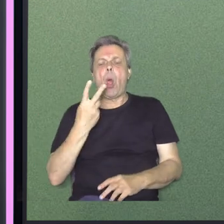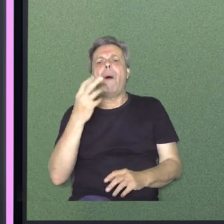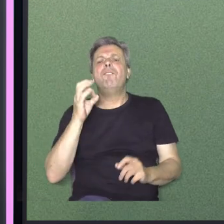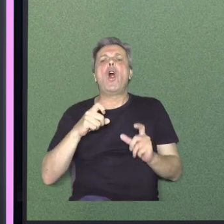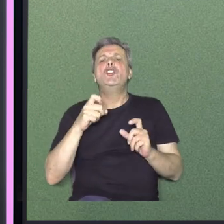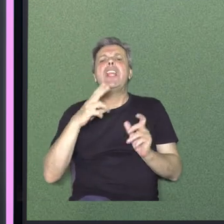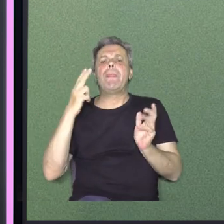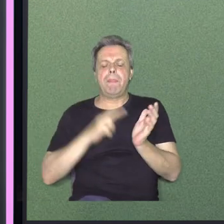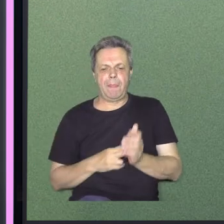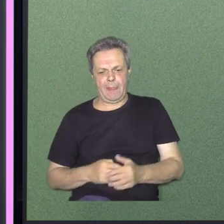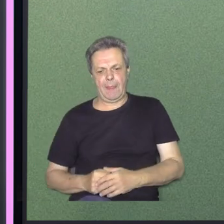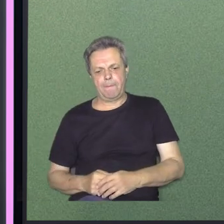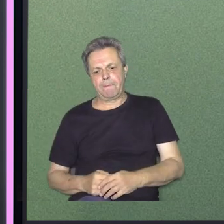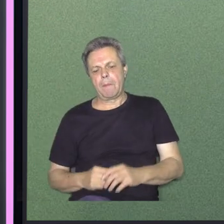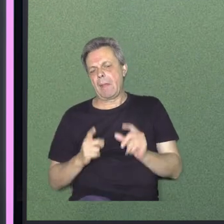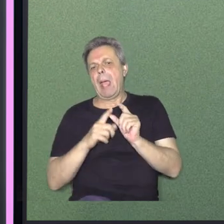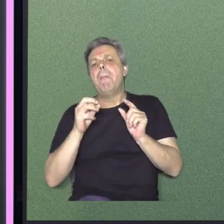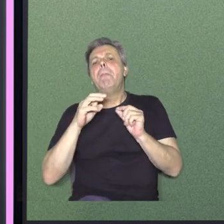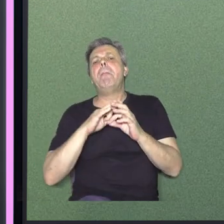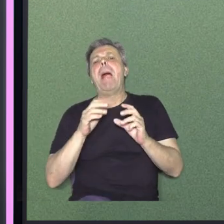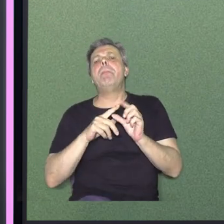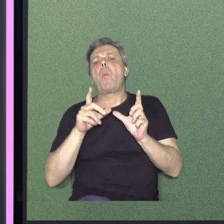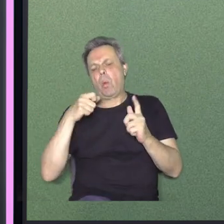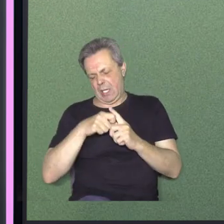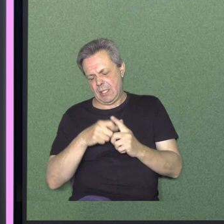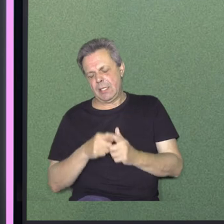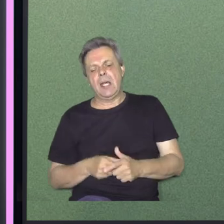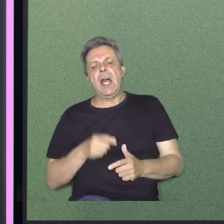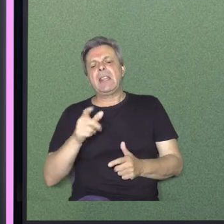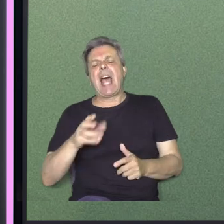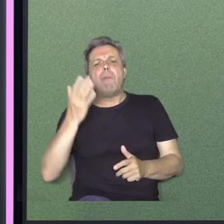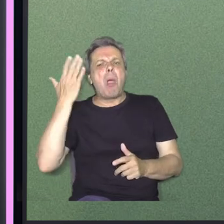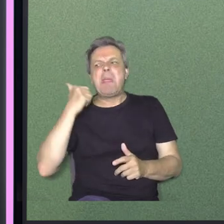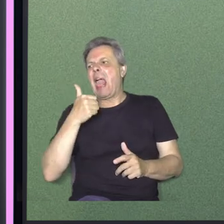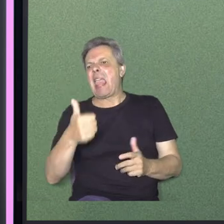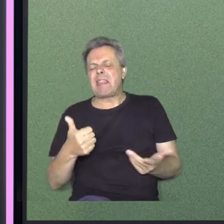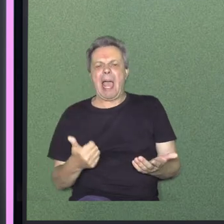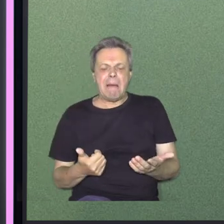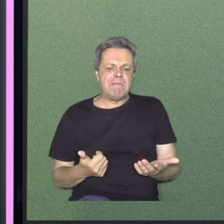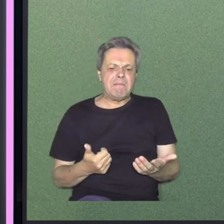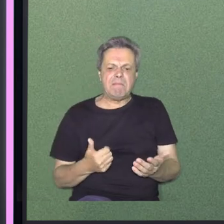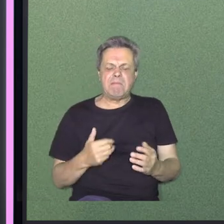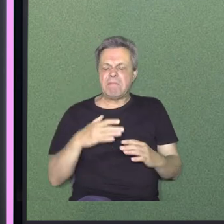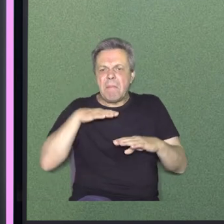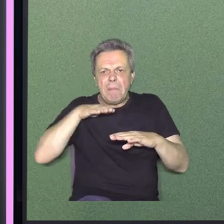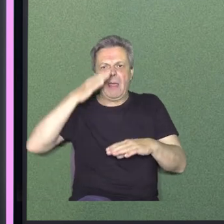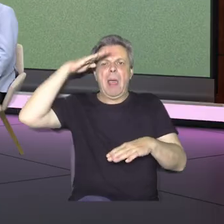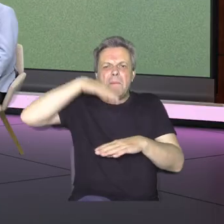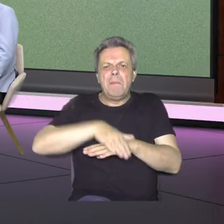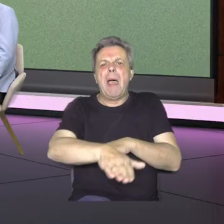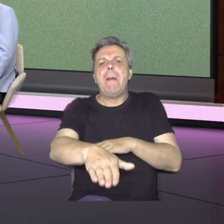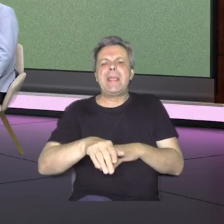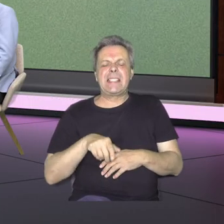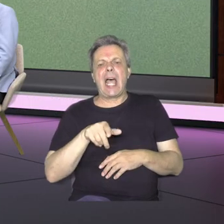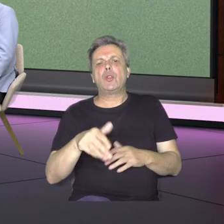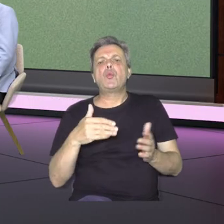selu Vočin, tam u Papuku. Tamo je bila improvizirana jedna pista, tu